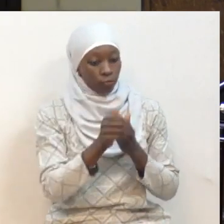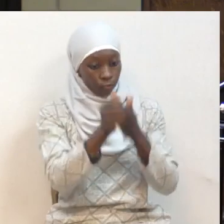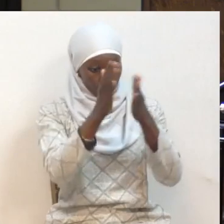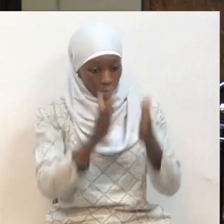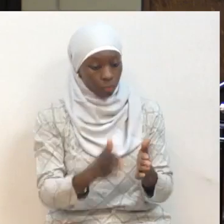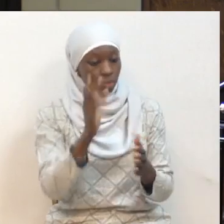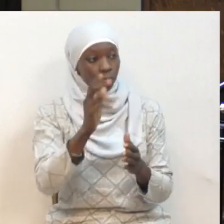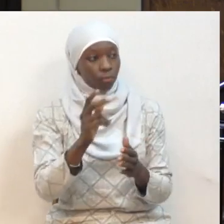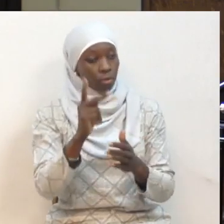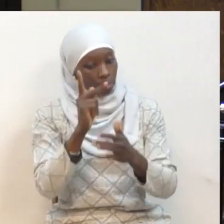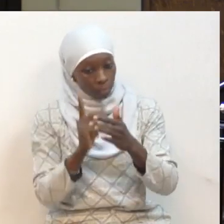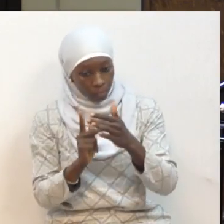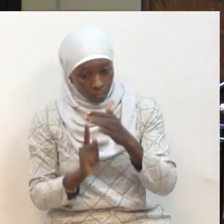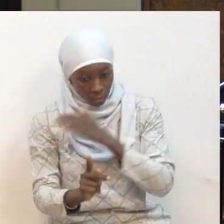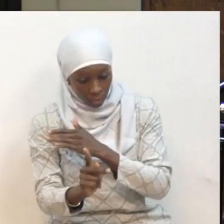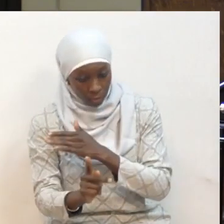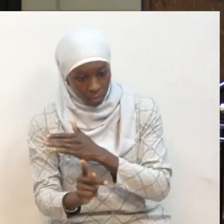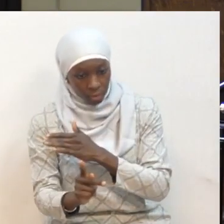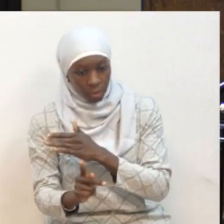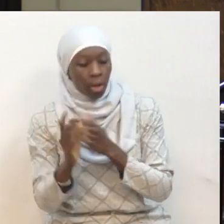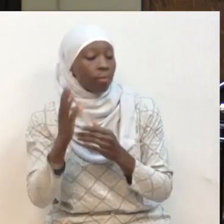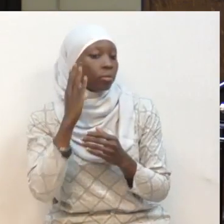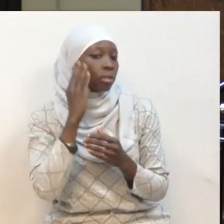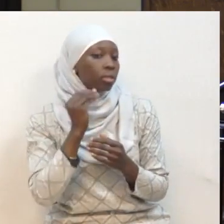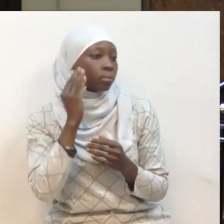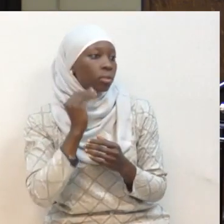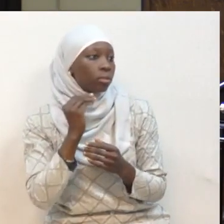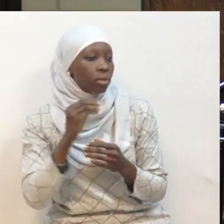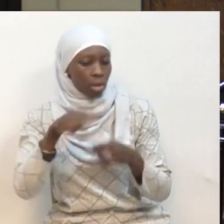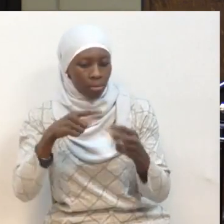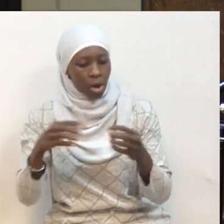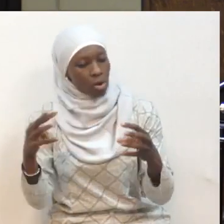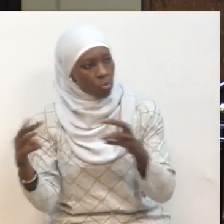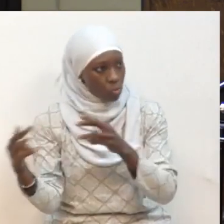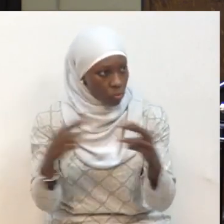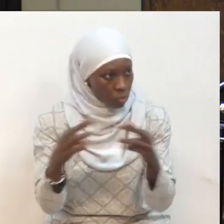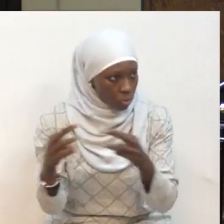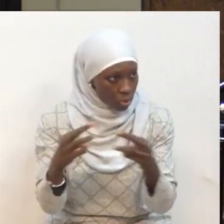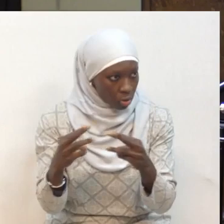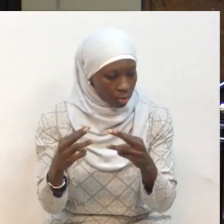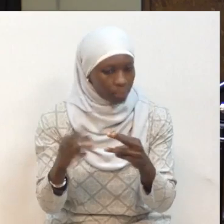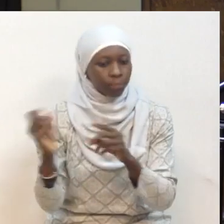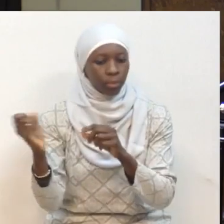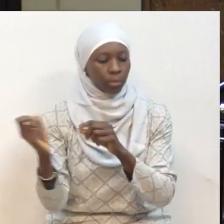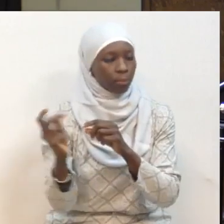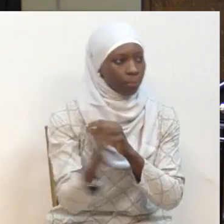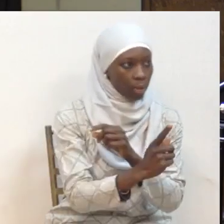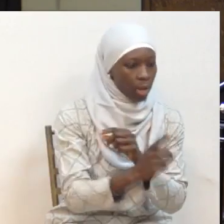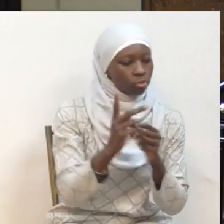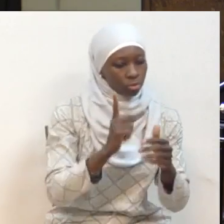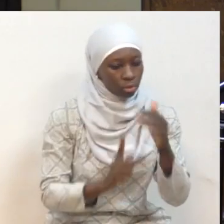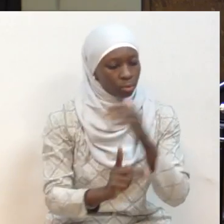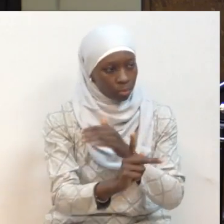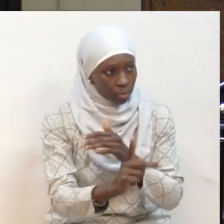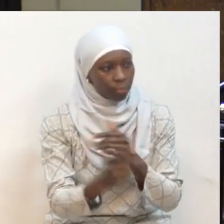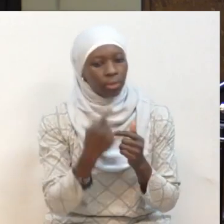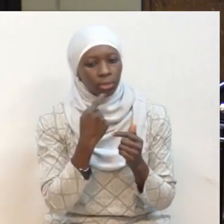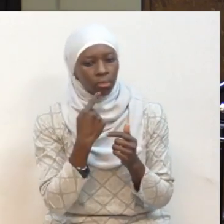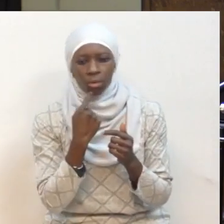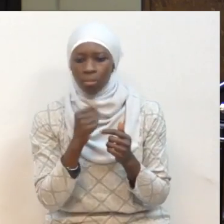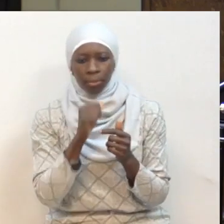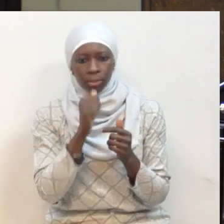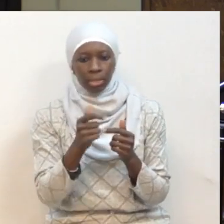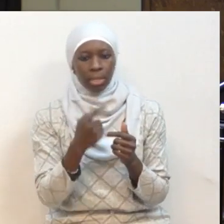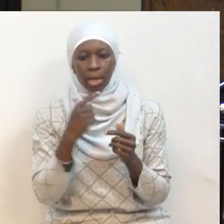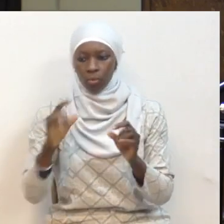warfare and combat came to the Prophet ﷺ because he didn't like where the camp was set.